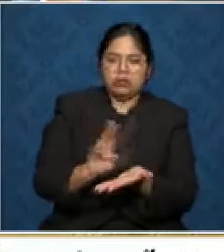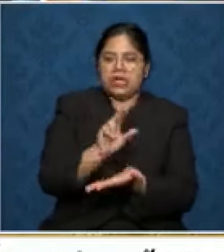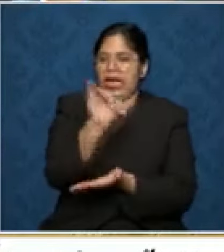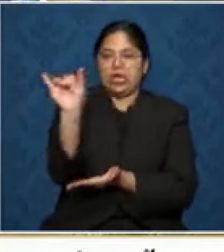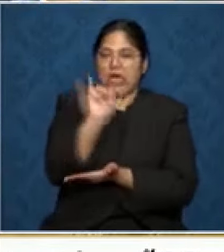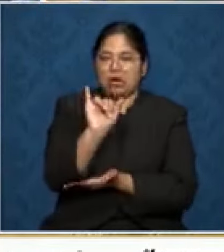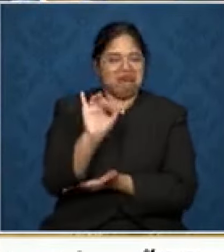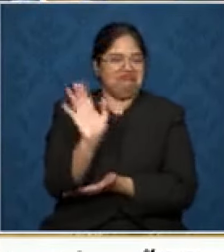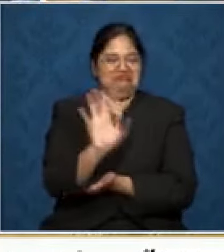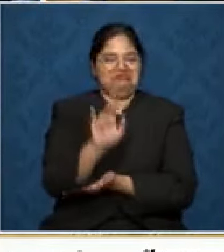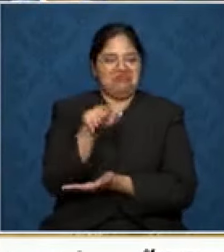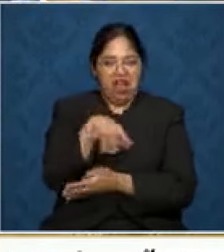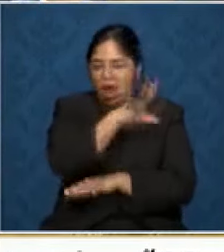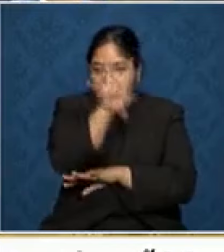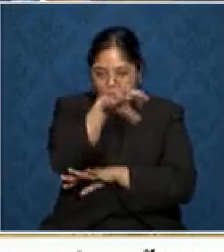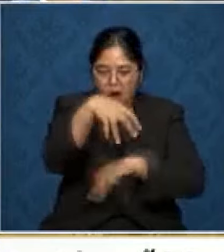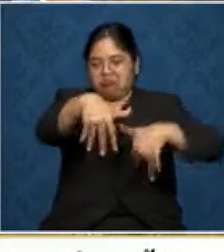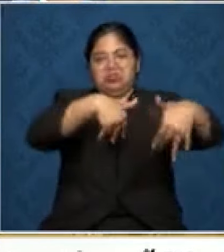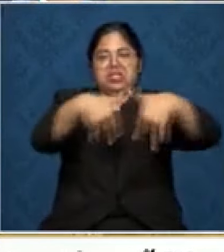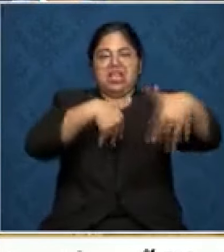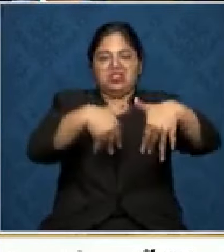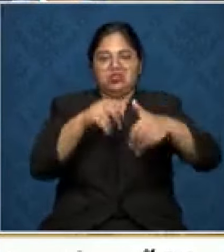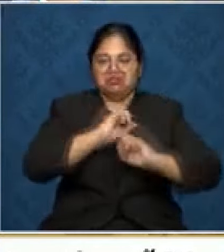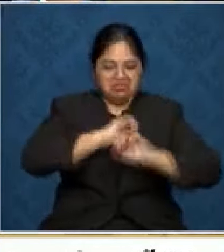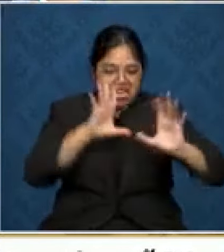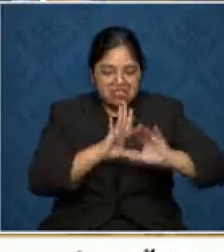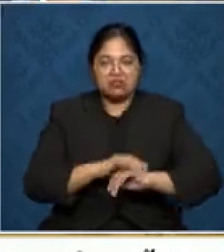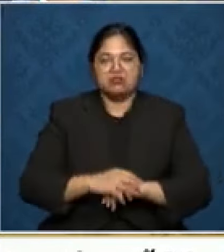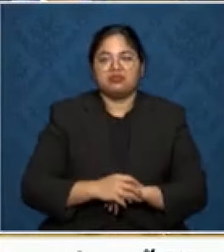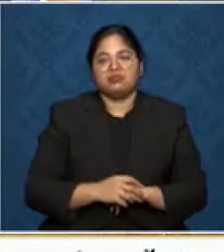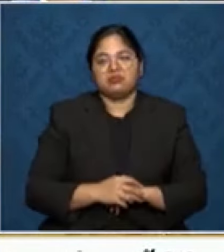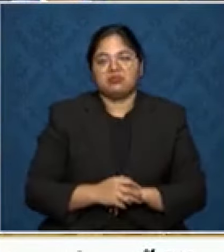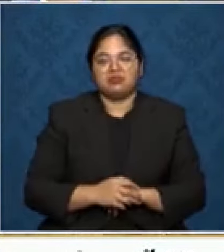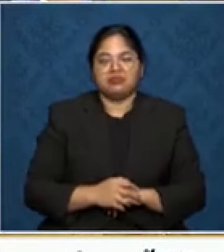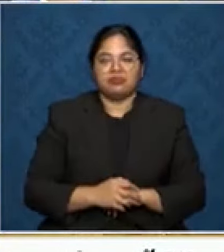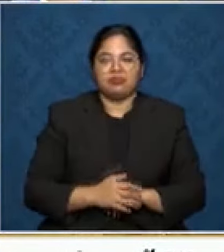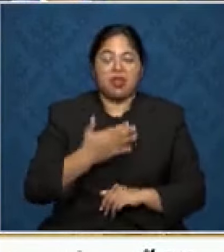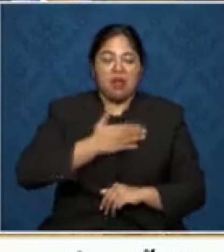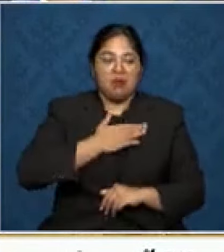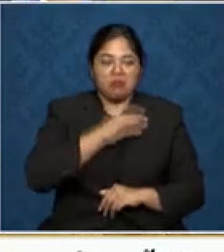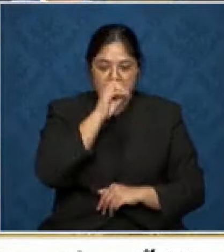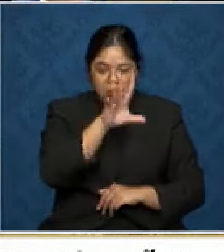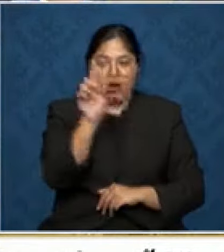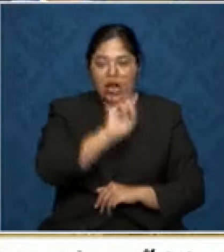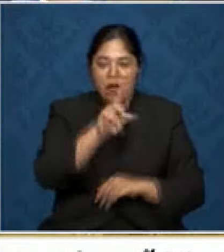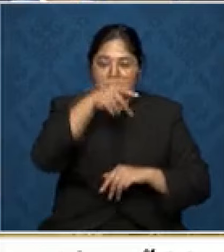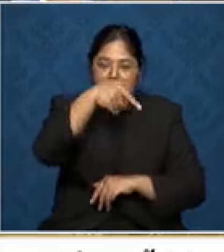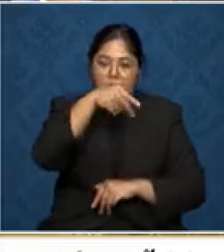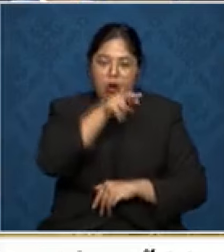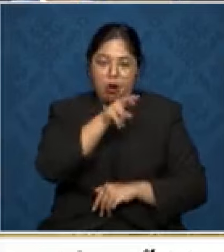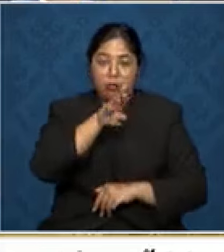ลิ้นปลิ้นตาหลอกประชาชนชัดๆเลยครับขออภัยที่ต้องใช้คำนี้ผมจึงบอกว่าพรมงบยังไม่